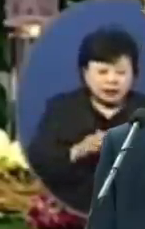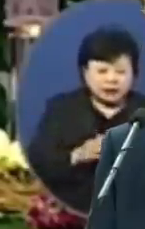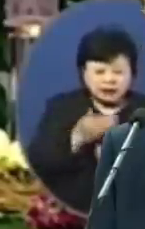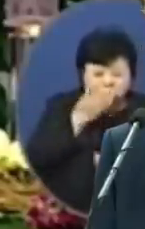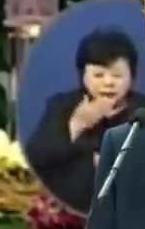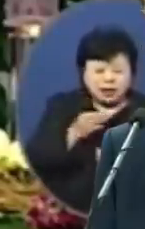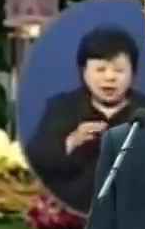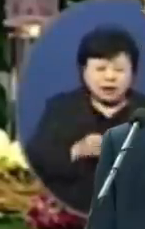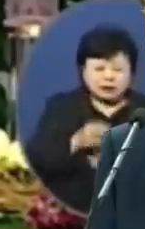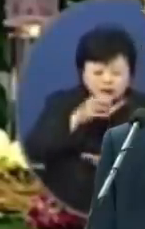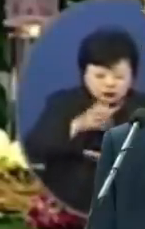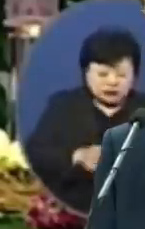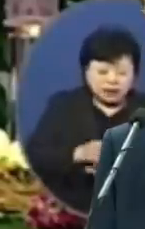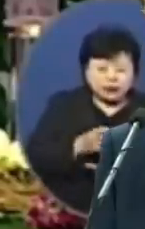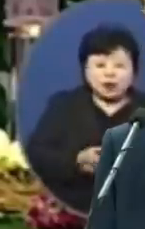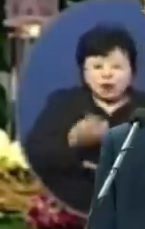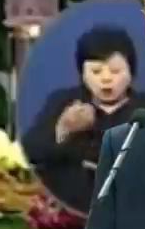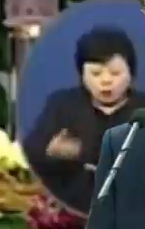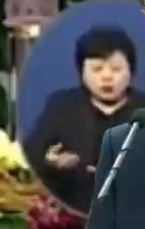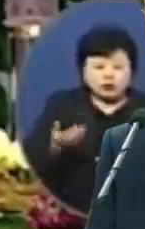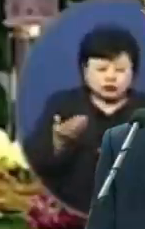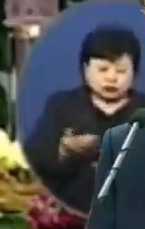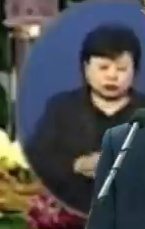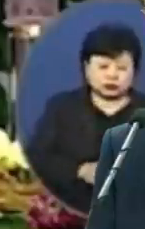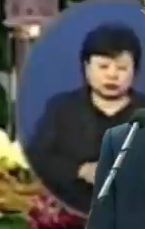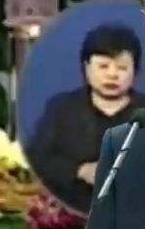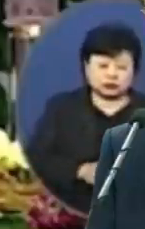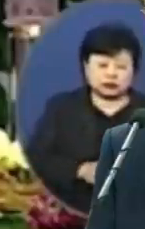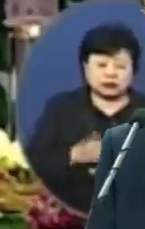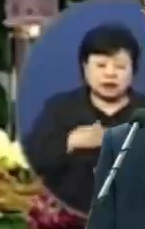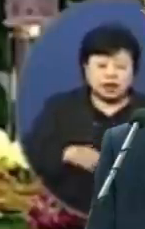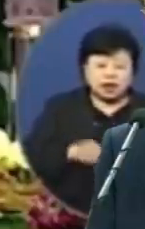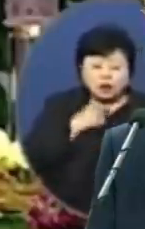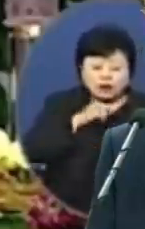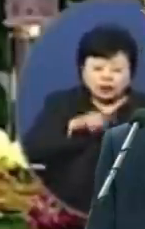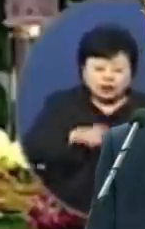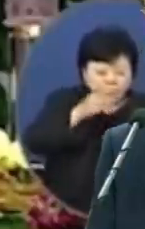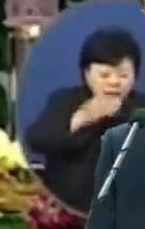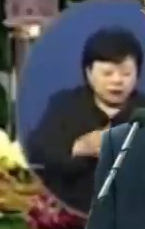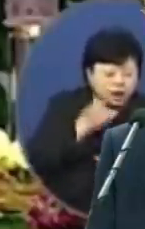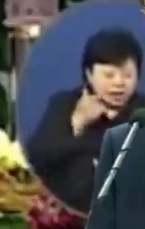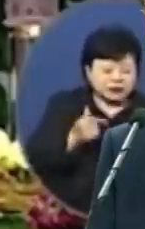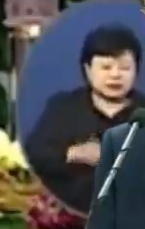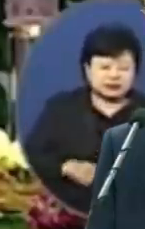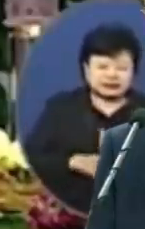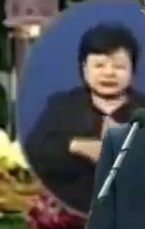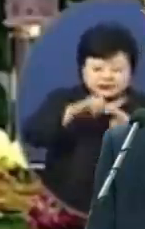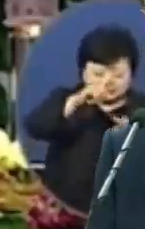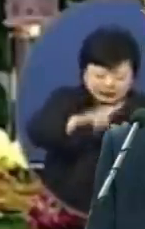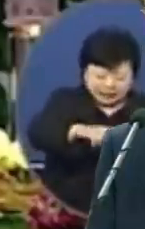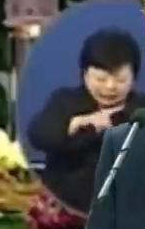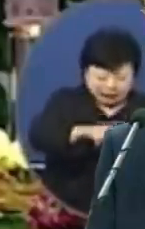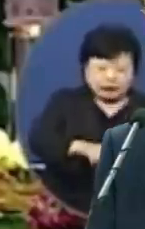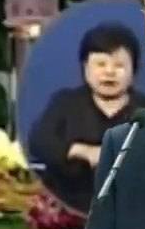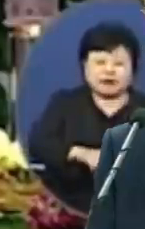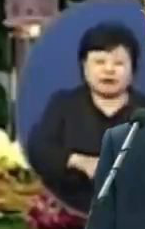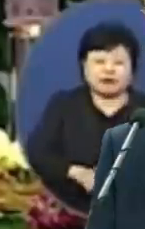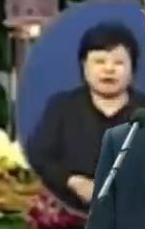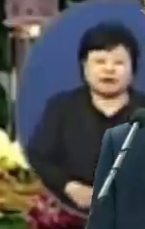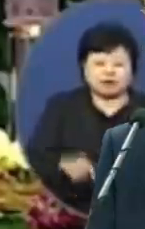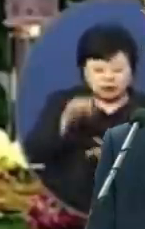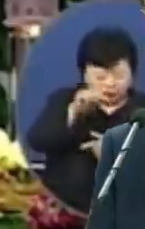수만 있거든 이 잔을 내게서 지나가게 하옵소서. 그러나 나의 원대로 마옵시고 아버지의 원대로